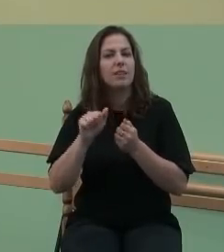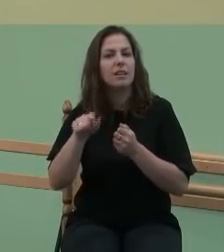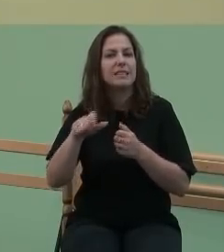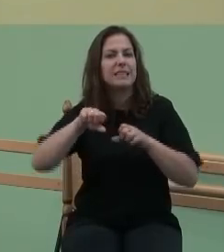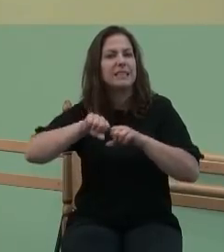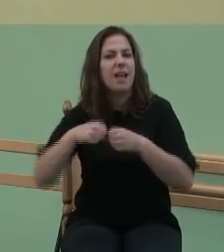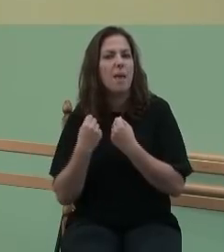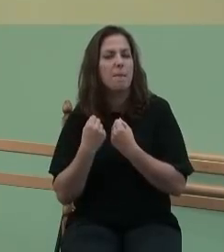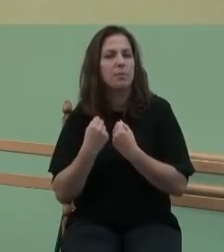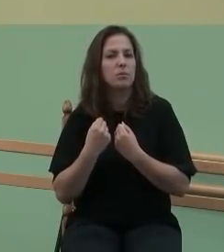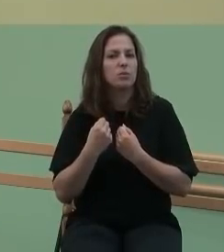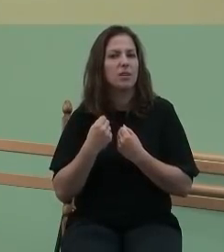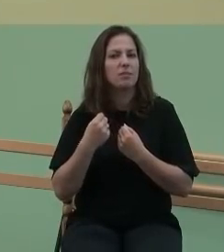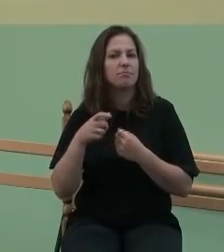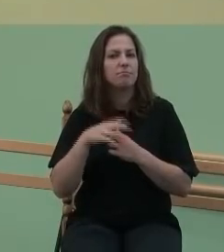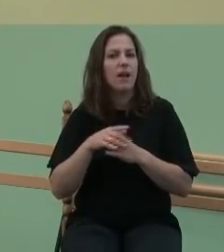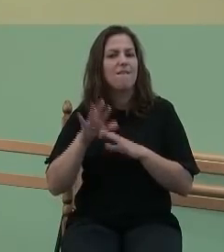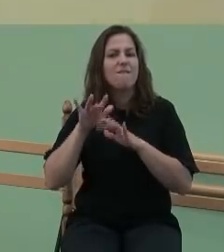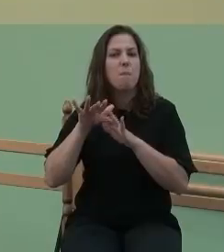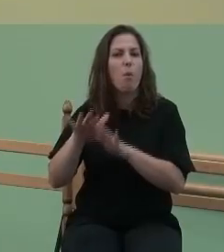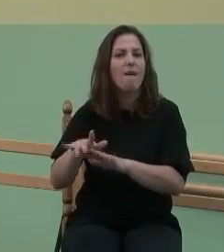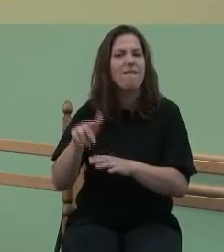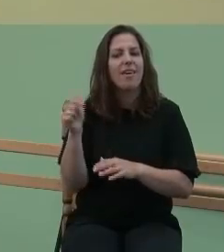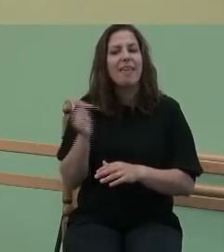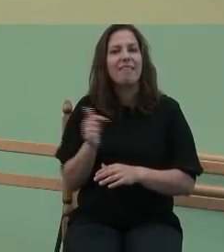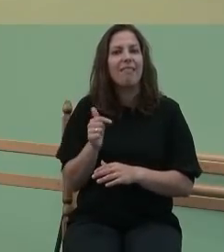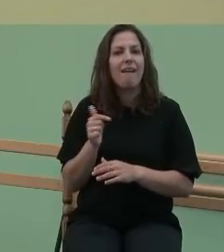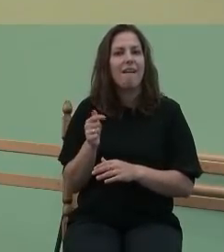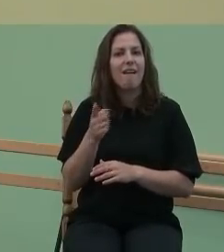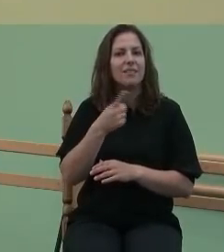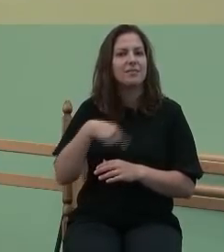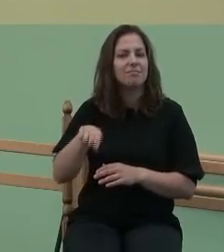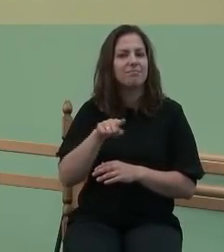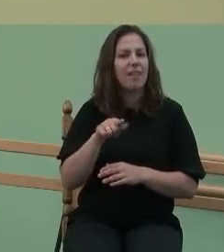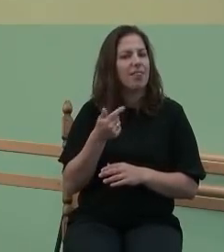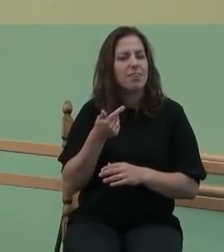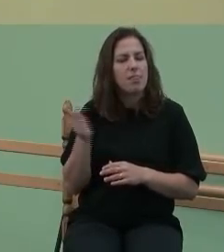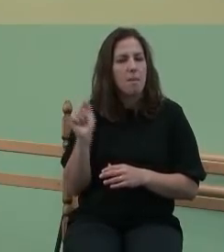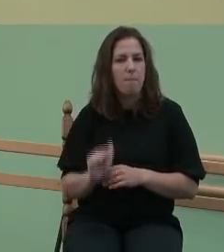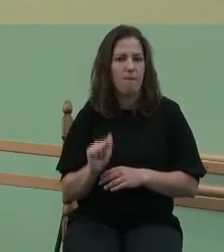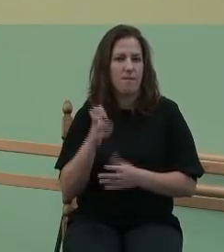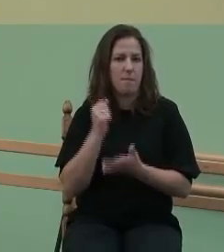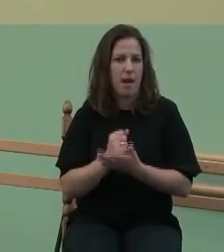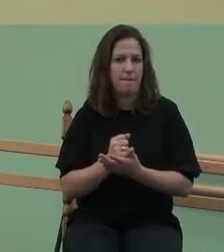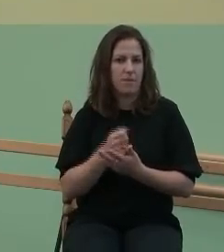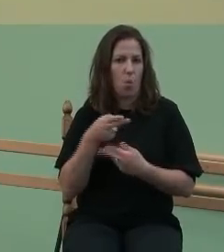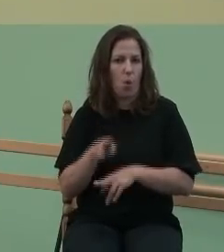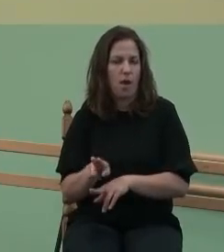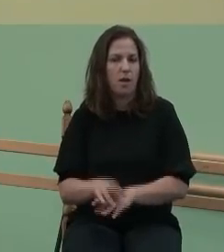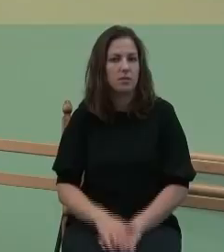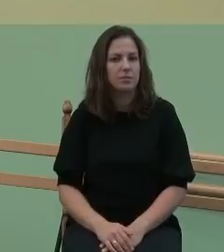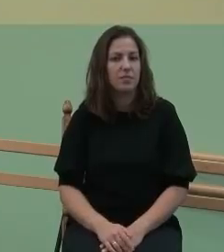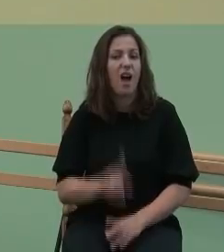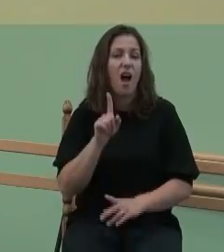zepsuciu, korupcji pod wpływem interesu, aksjologii, której nie powinien prawnik ulegać,